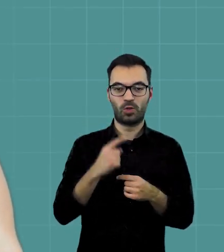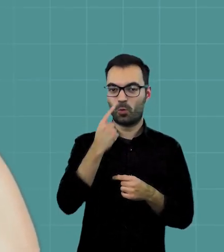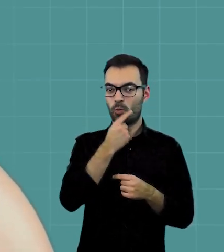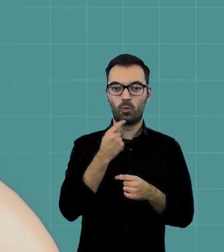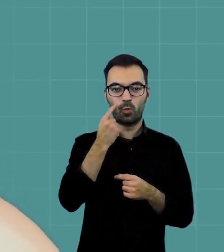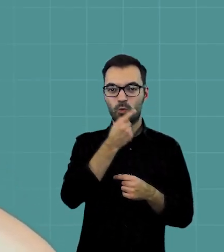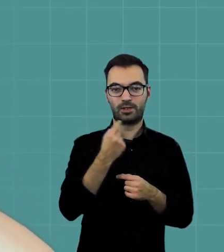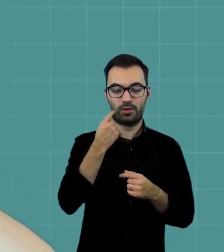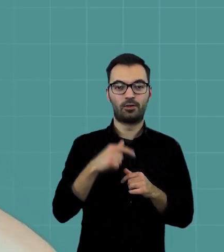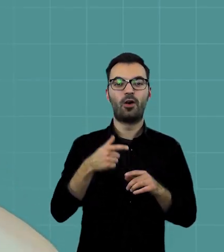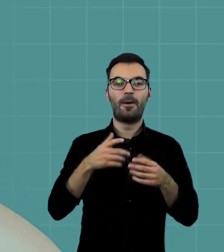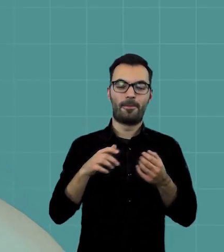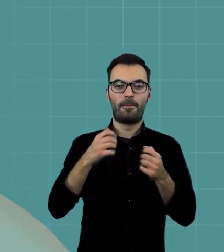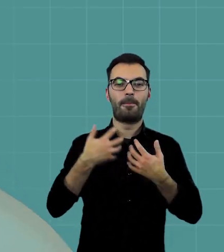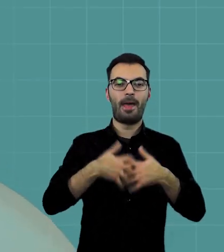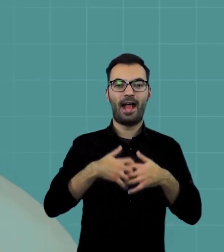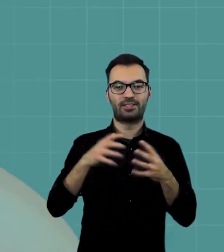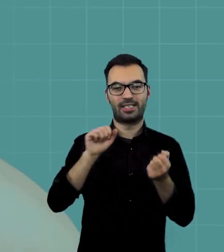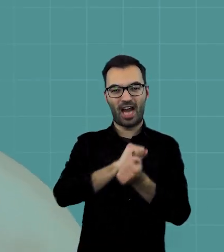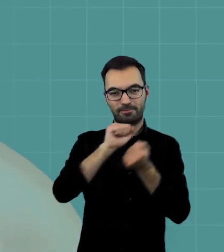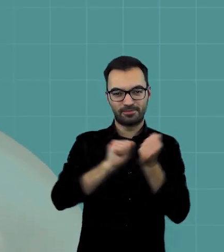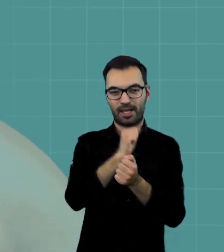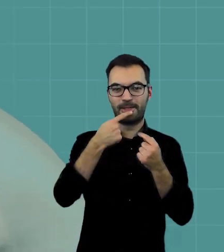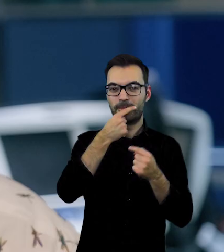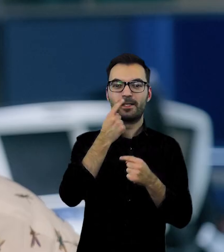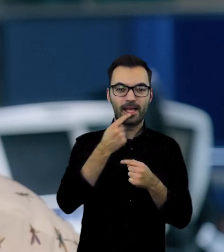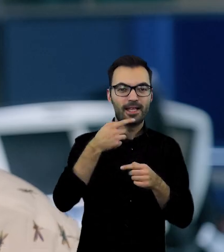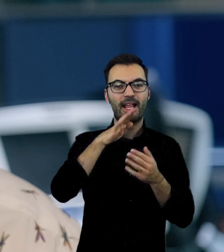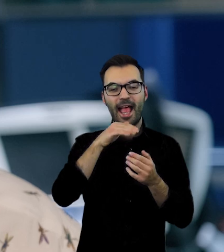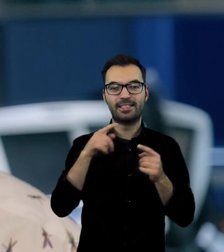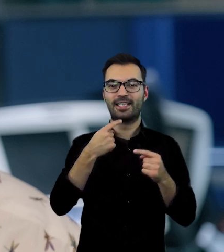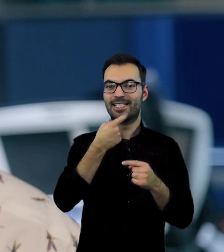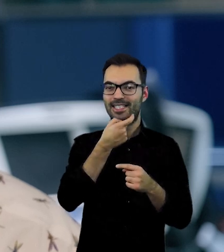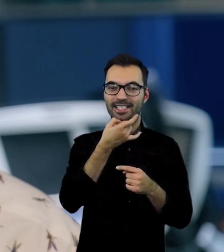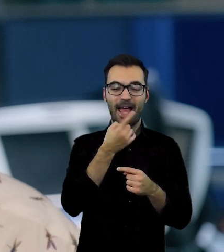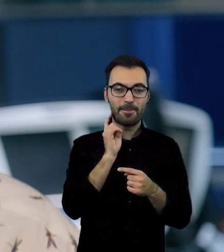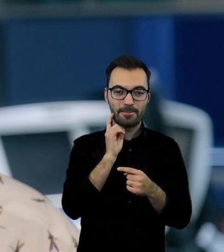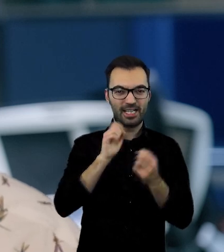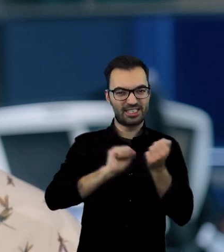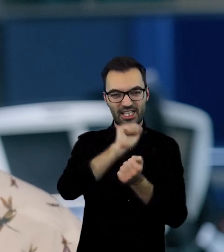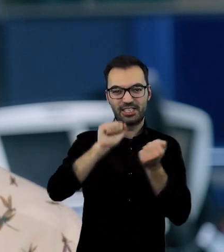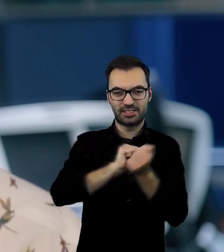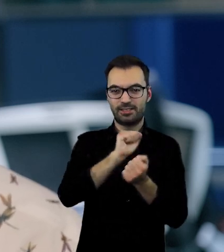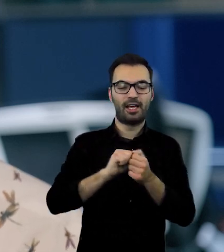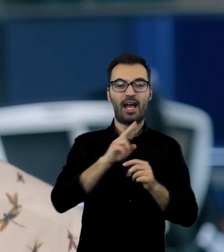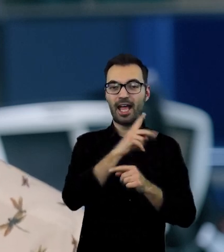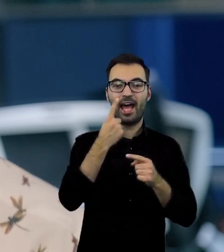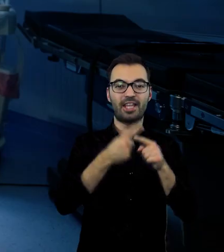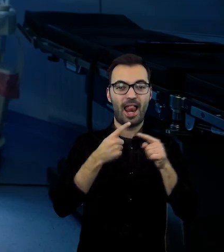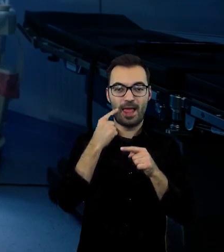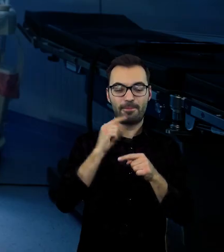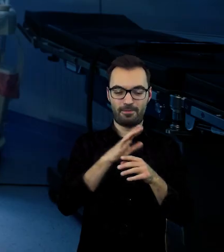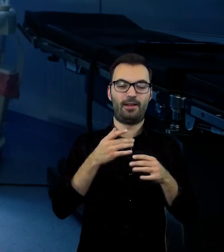Proces trawienia rozpoczyna się już w jamie ustnej. Tu zachodzi mechaniczne rozdrabnianie pokarmu przy użyciu warg, języka i oczywiście